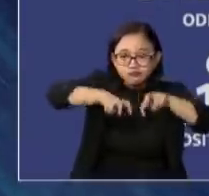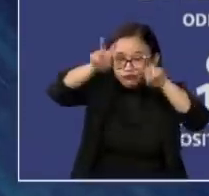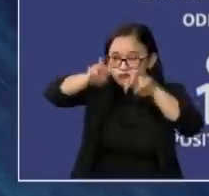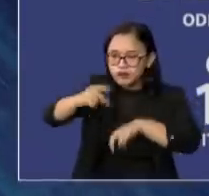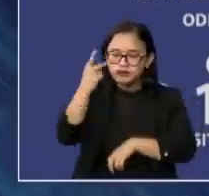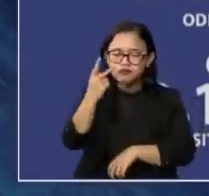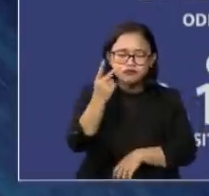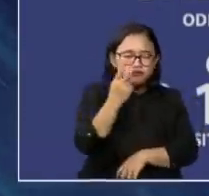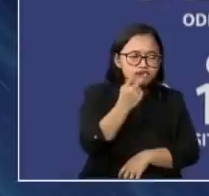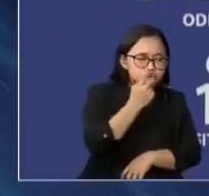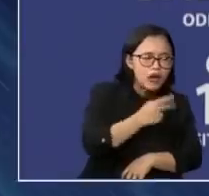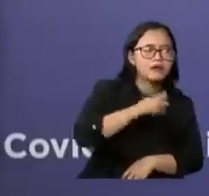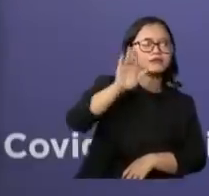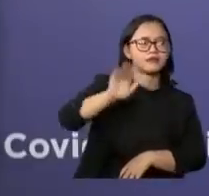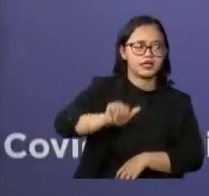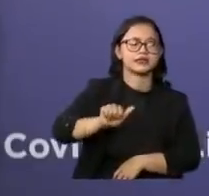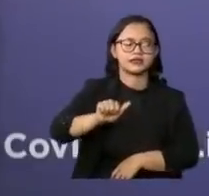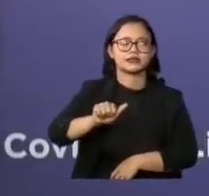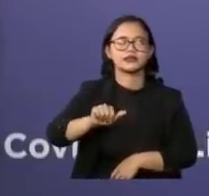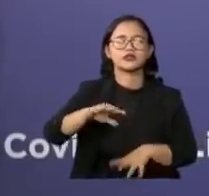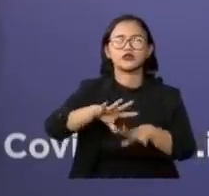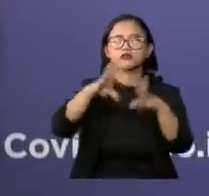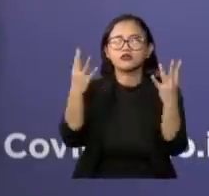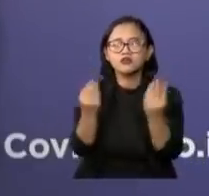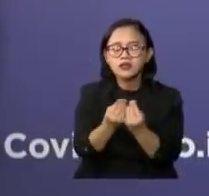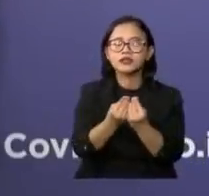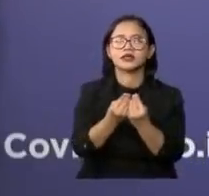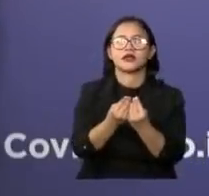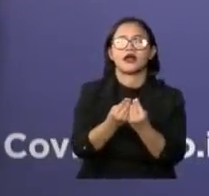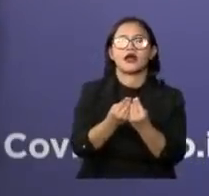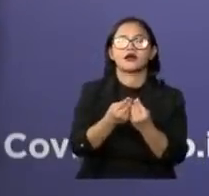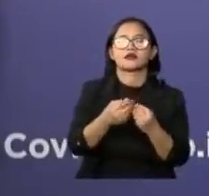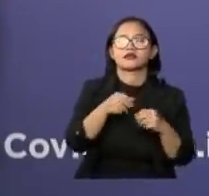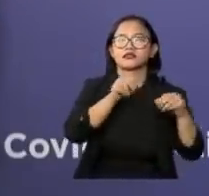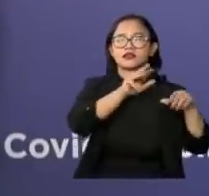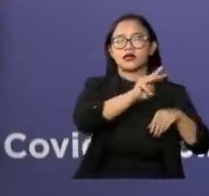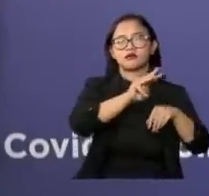pemantauan pada orang dalam pemantauan sebanyak 37.294